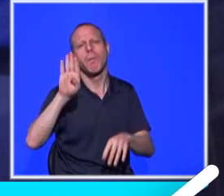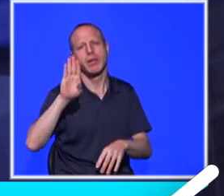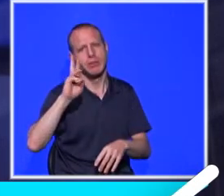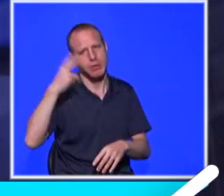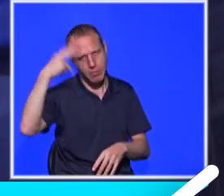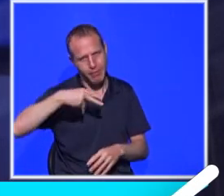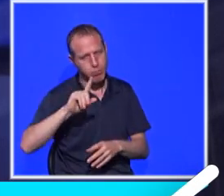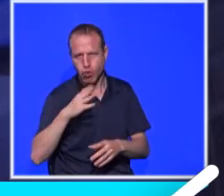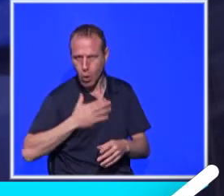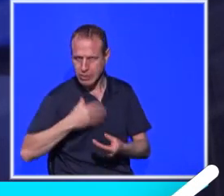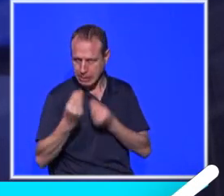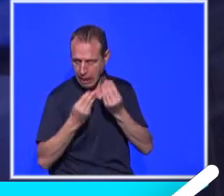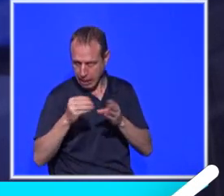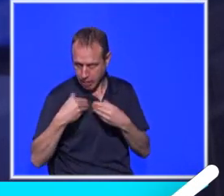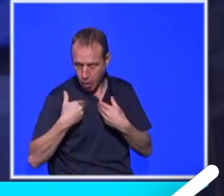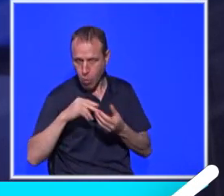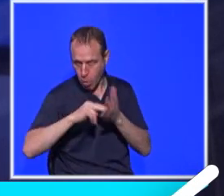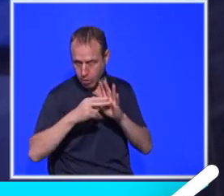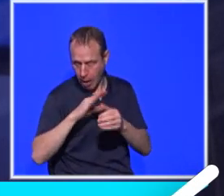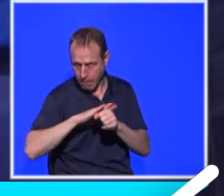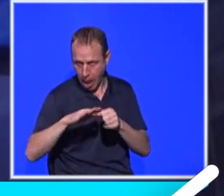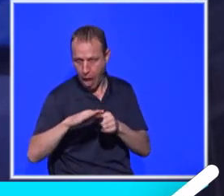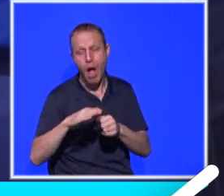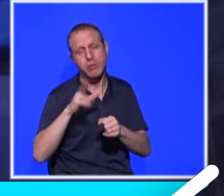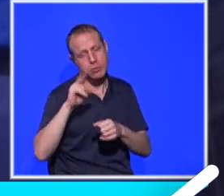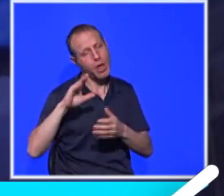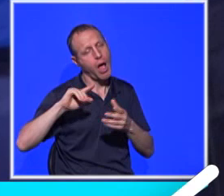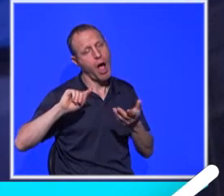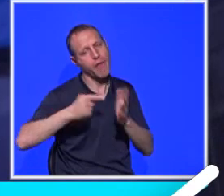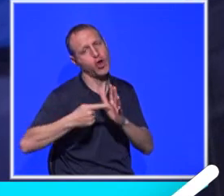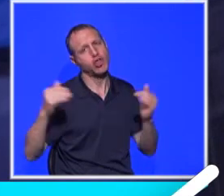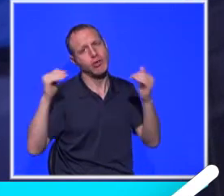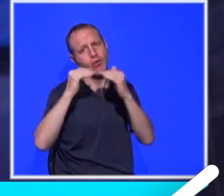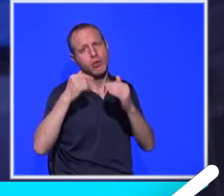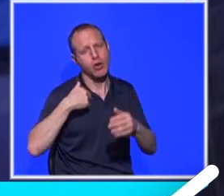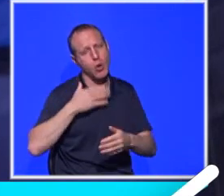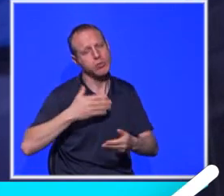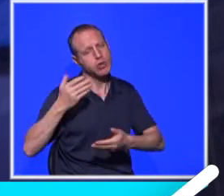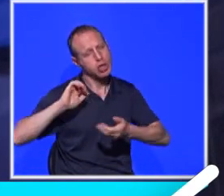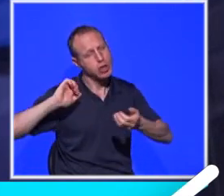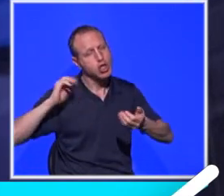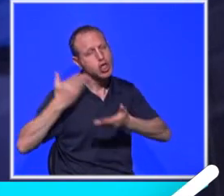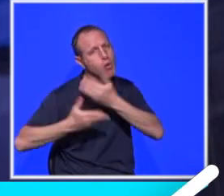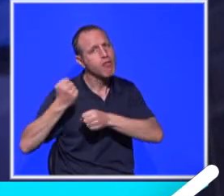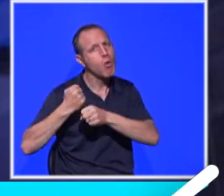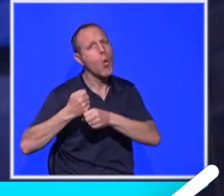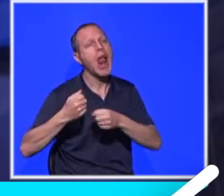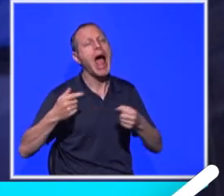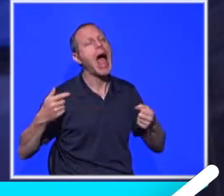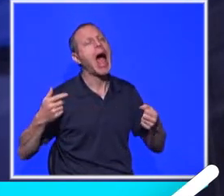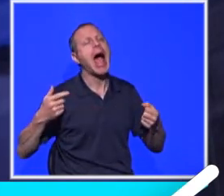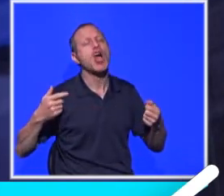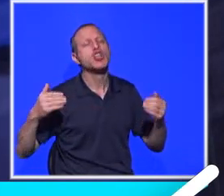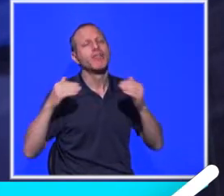לשחק איתנו פוליטיקה מלאה גם כן, גם הוא צריך לבוא עם כוונות שוויוניות. אני רוצה אינטגרציה שוויונית, לא אינטגרציה